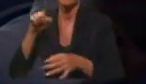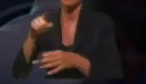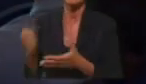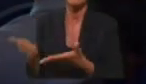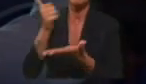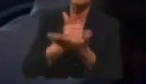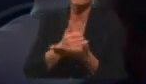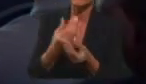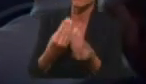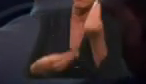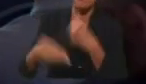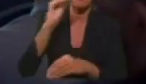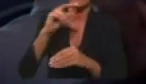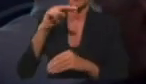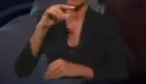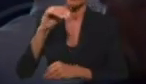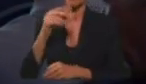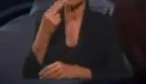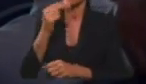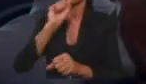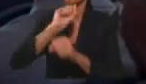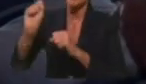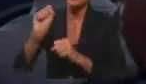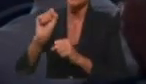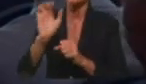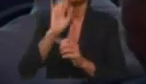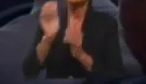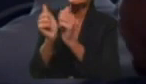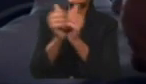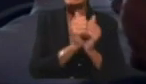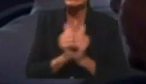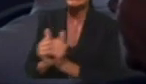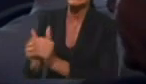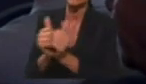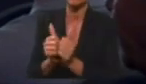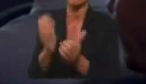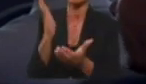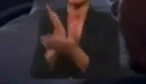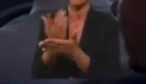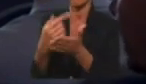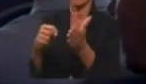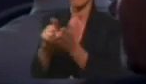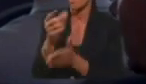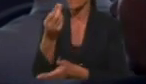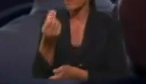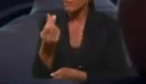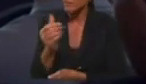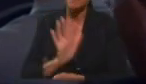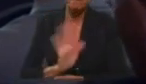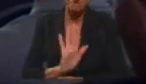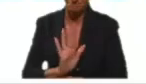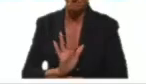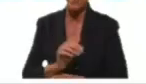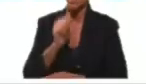w Unii Europejskiej, to nie jesteśmy w Unii Europejskiej zjednoczeni tylko dla pieniędzy. Europa to miejsce, gdzie